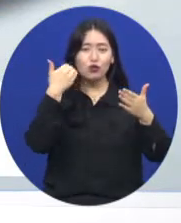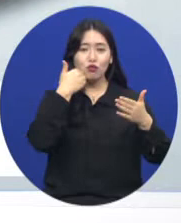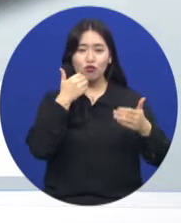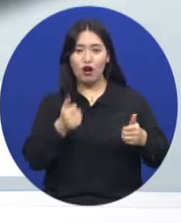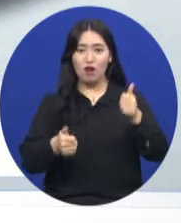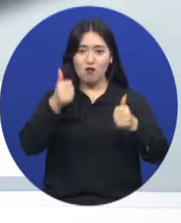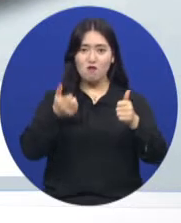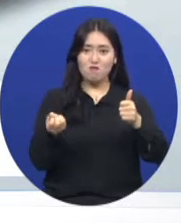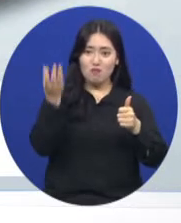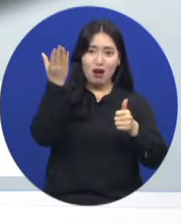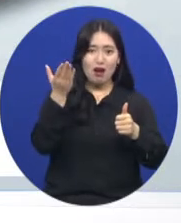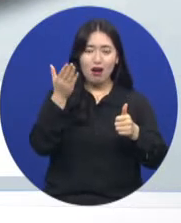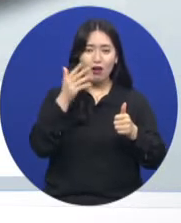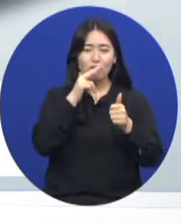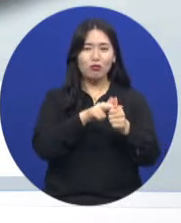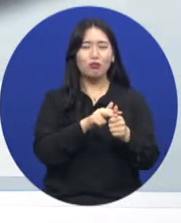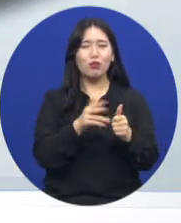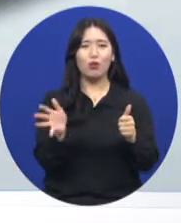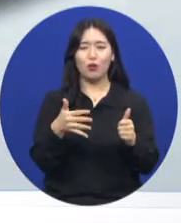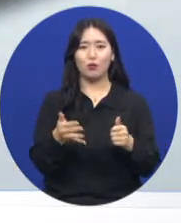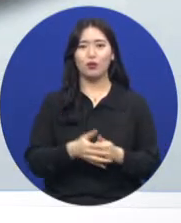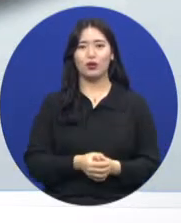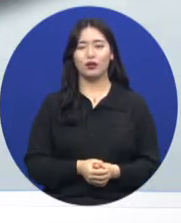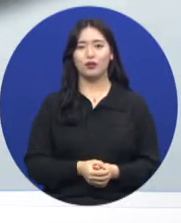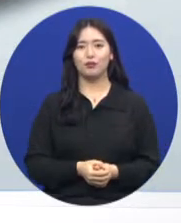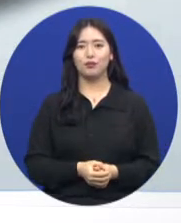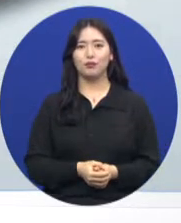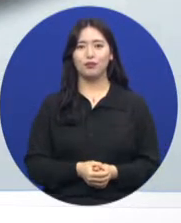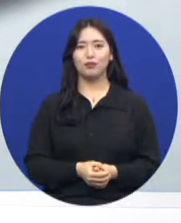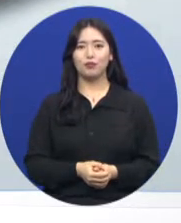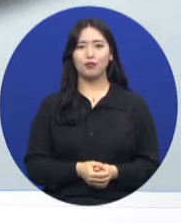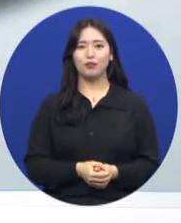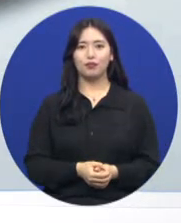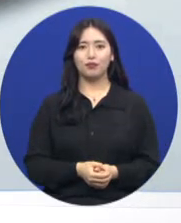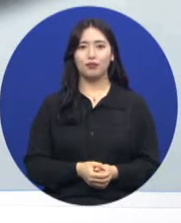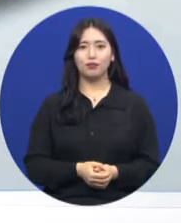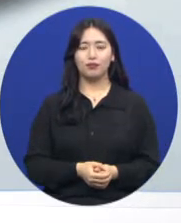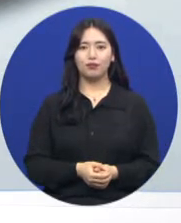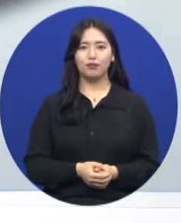점하는 후보가 없는 것으로 나타났습니다 소원이의 기자입니다